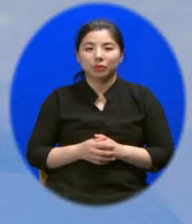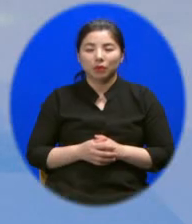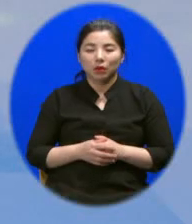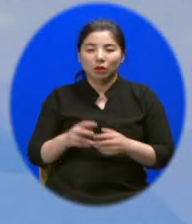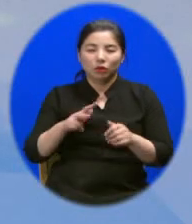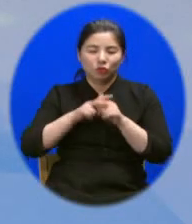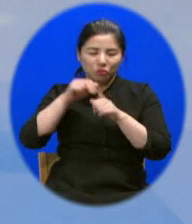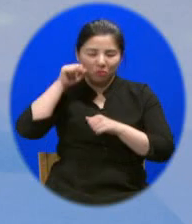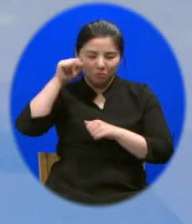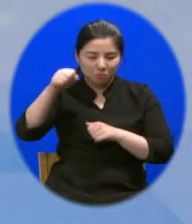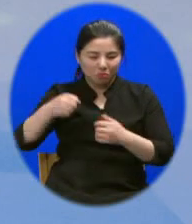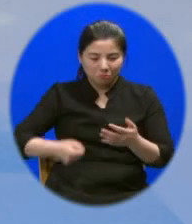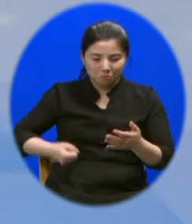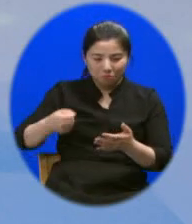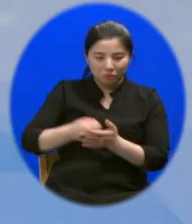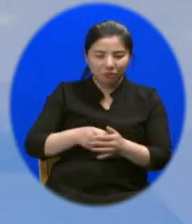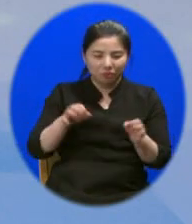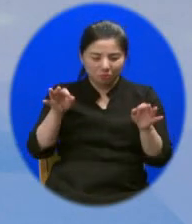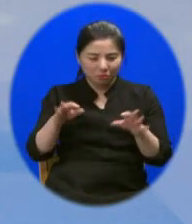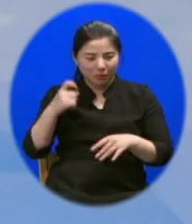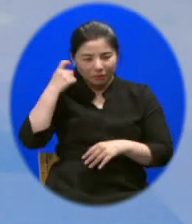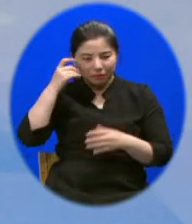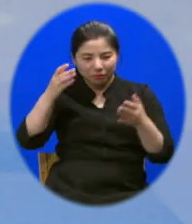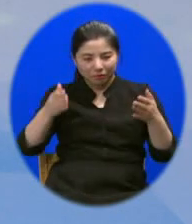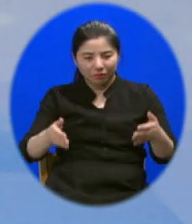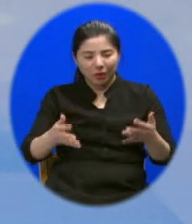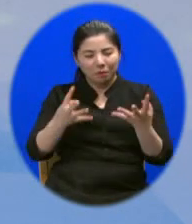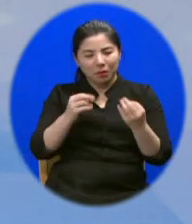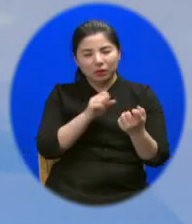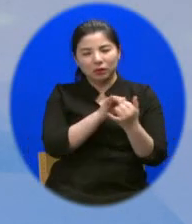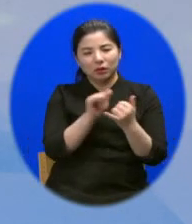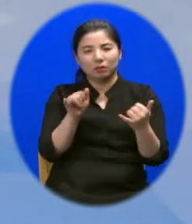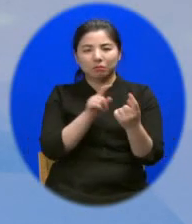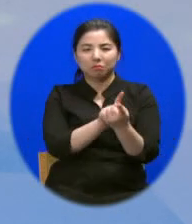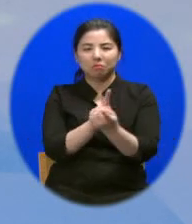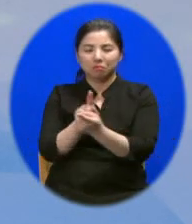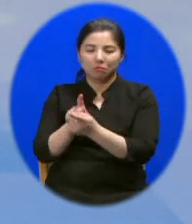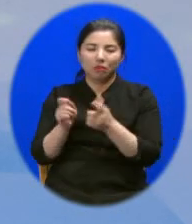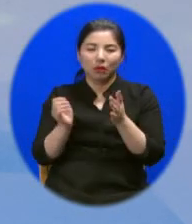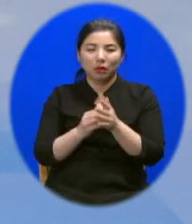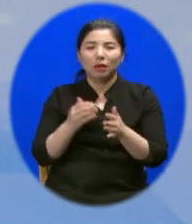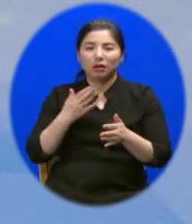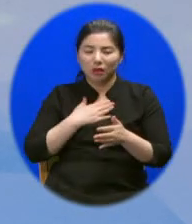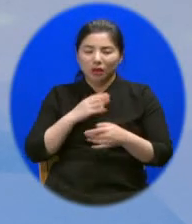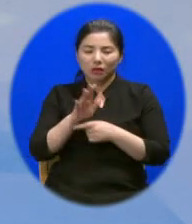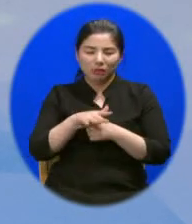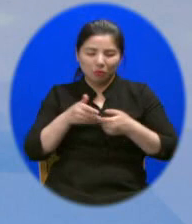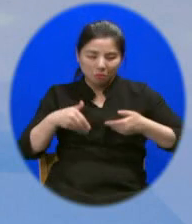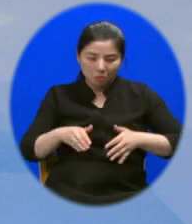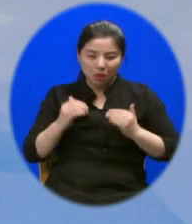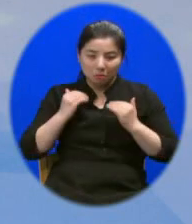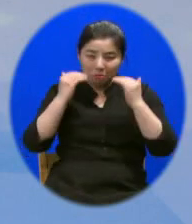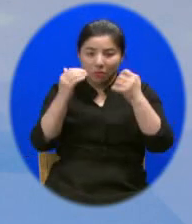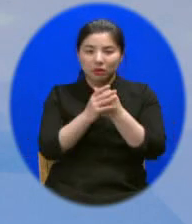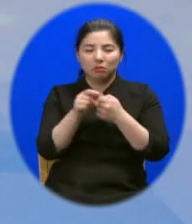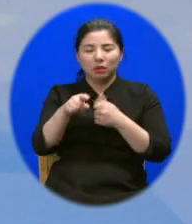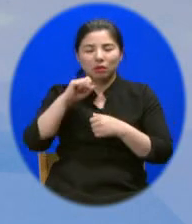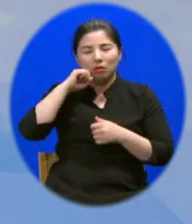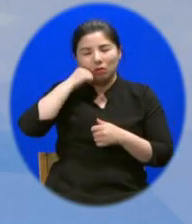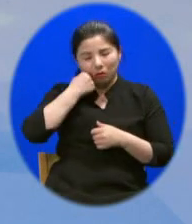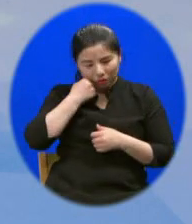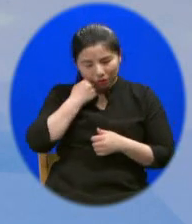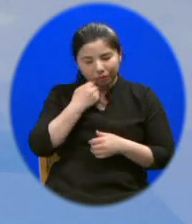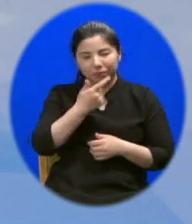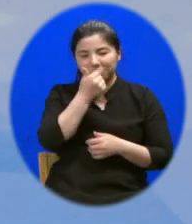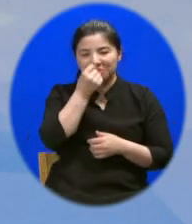결심하고 짧은 순간이지만 받는 분들을 뱉습니다 저또한 농촌에서 태어나서 자랐기 때문에 그 어려움을 누구보다도